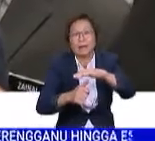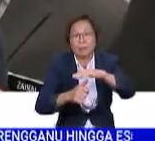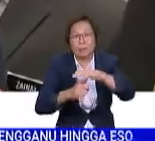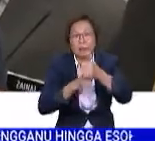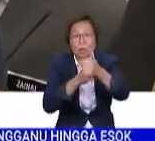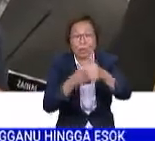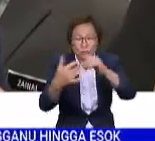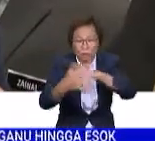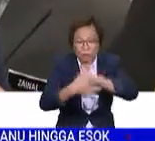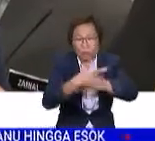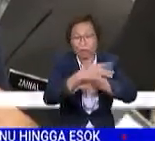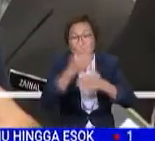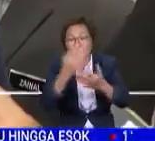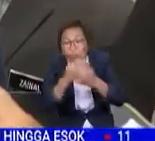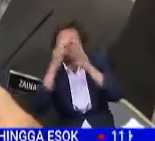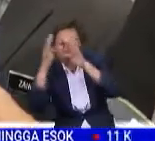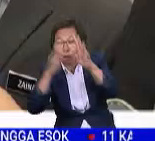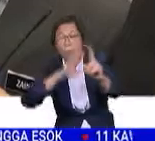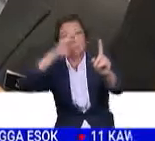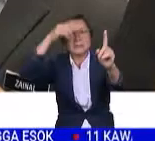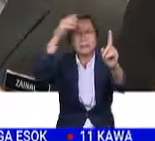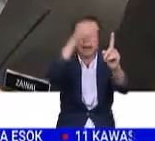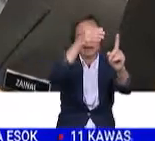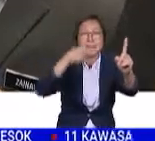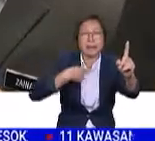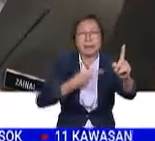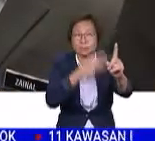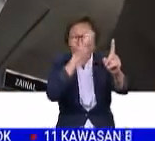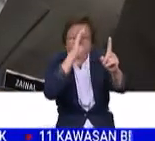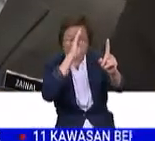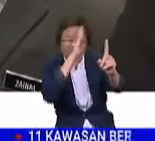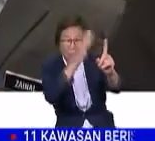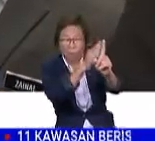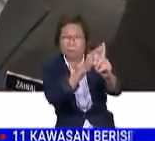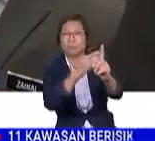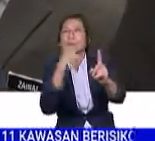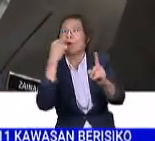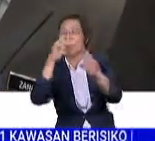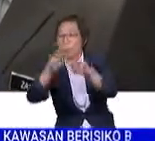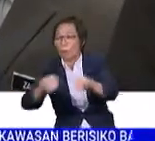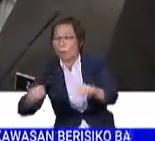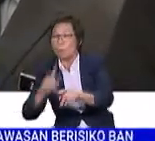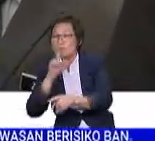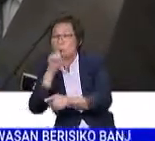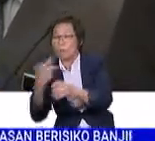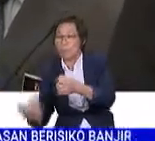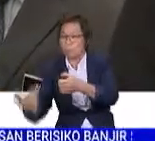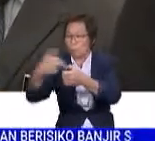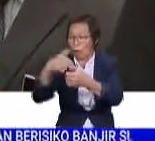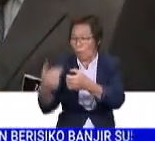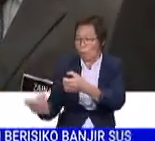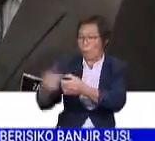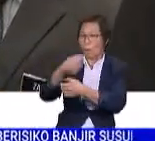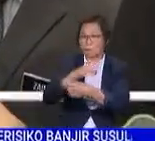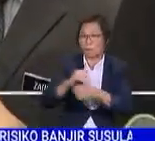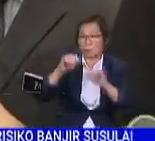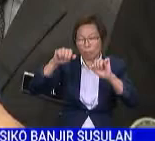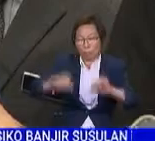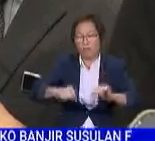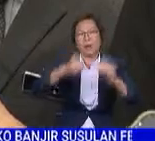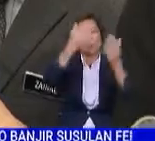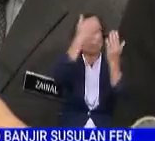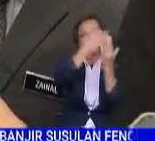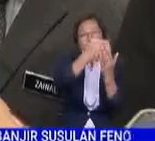Target kita ialah kepada mereka yang benar-benar menyertai dan juga berupaya dalam